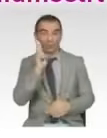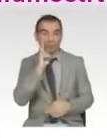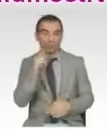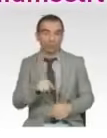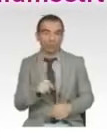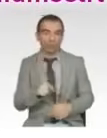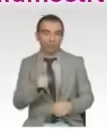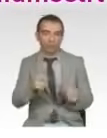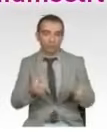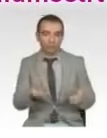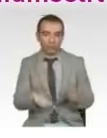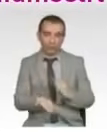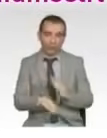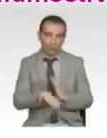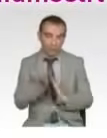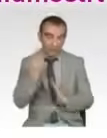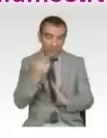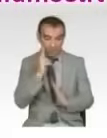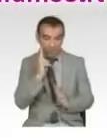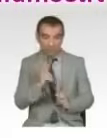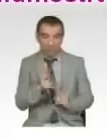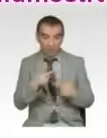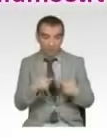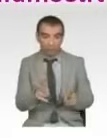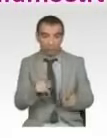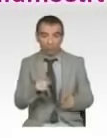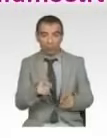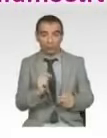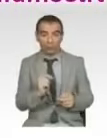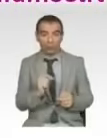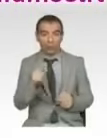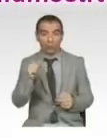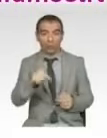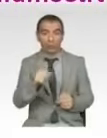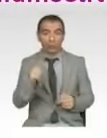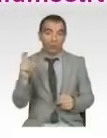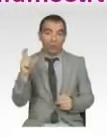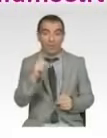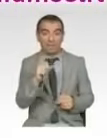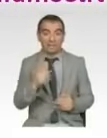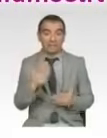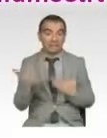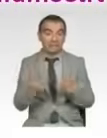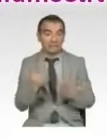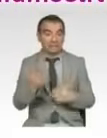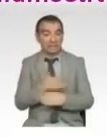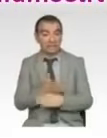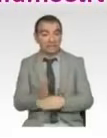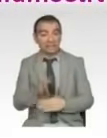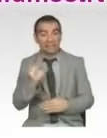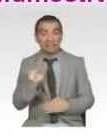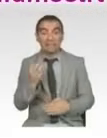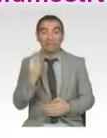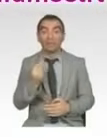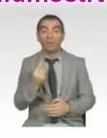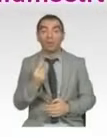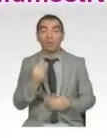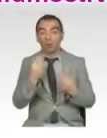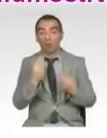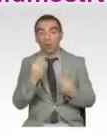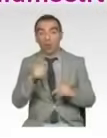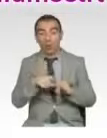oruç tutucumuzu açıyoruz. Kim bu ayı nasıl geçirmiş? Kim en hoşgörülü